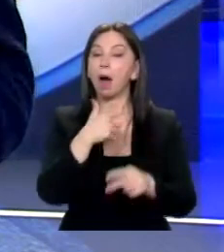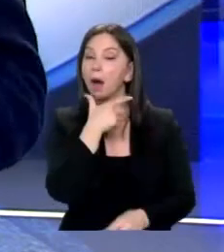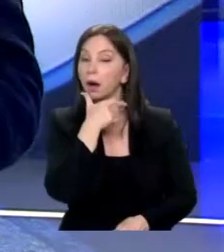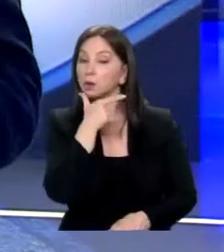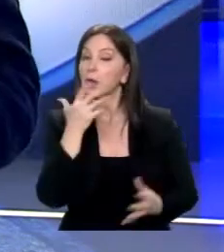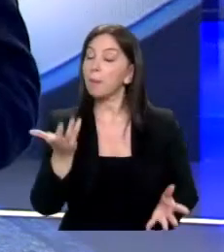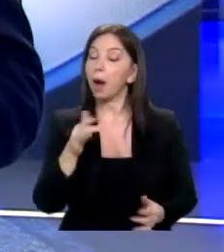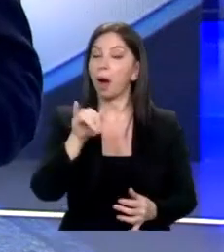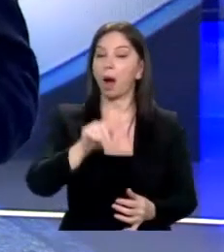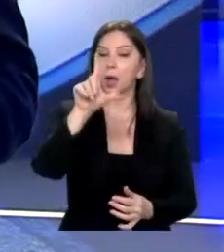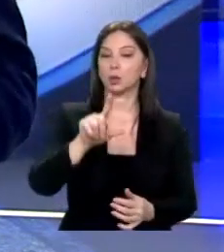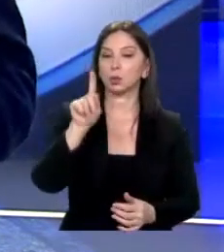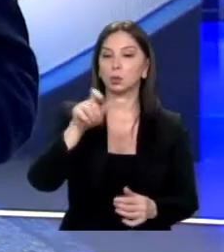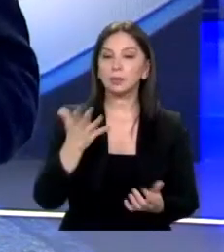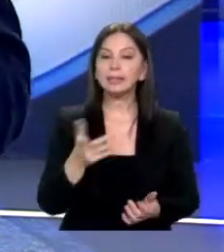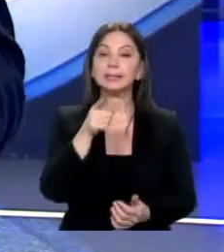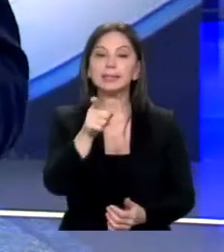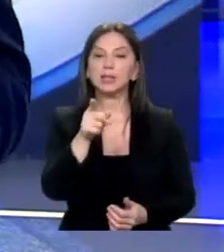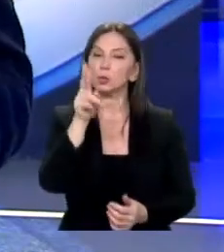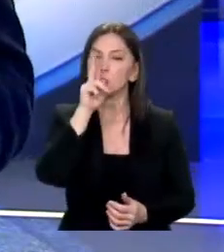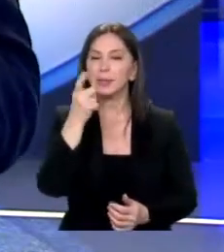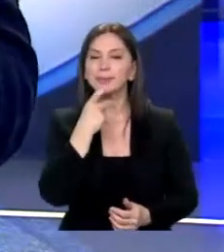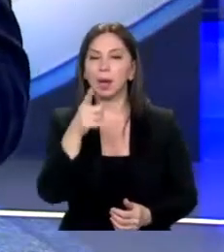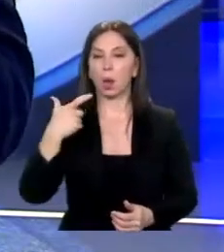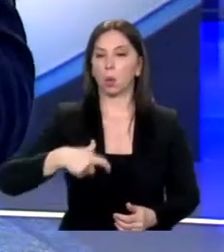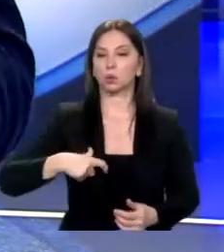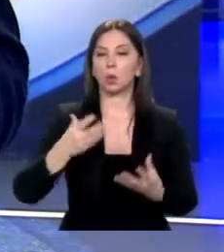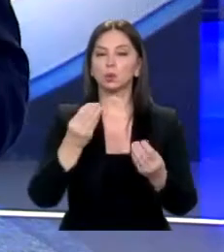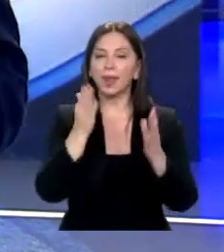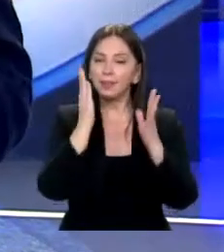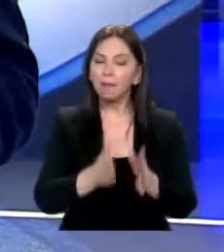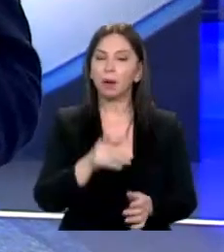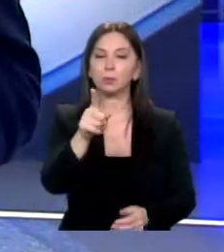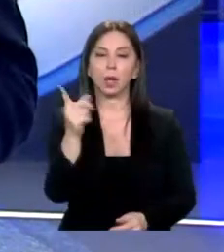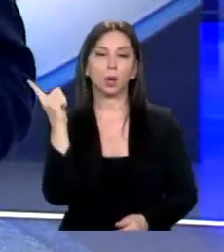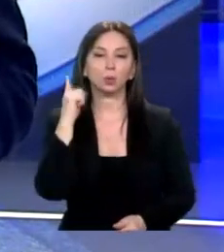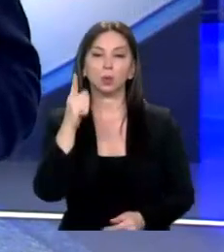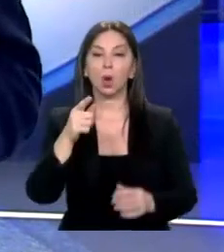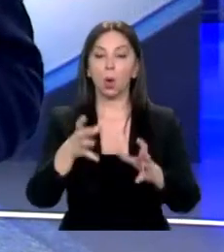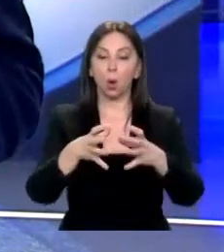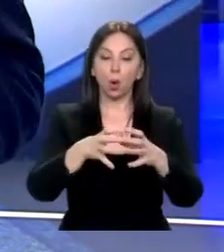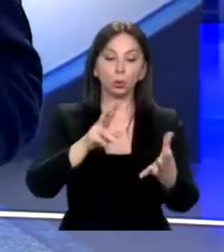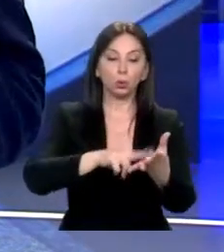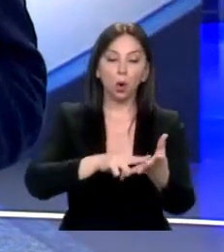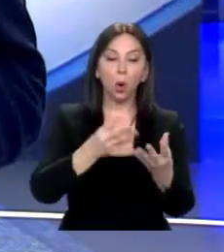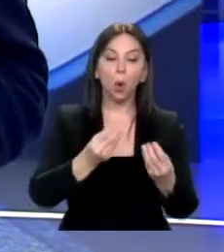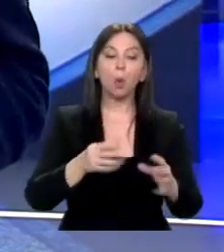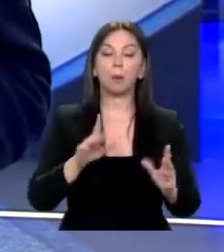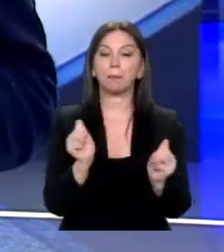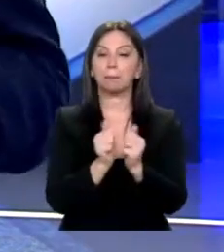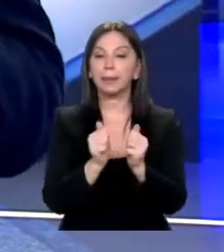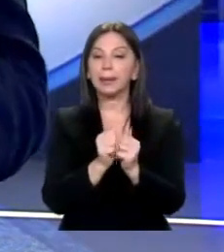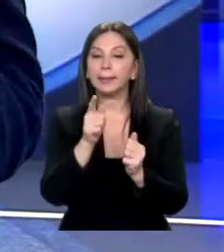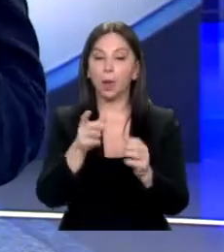haklı olarak soruyorsunuz. Aslında siz de son yıllarda özellikle çok sık duydunuz bunu. Örgüte üye olmamakla